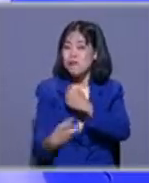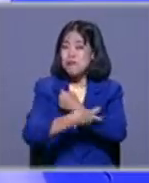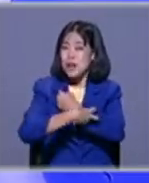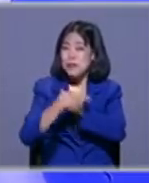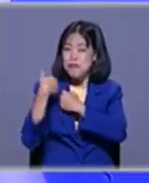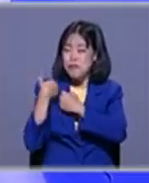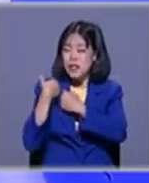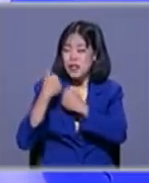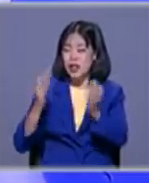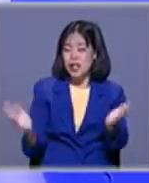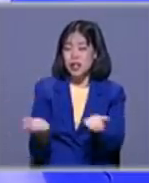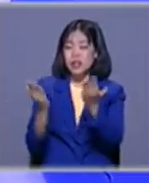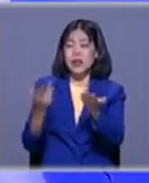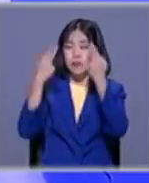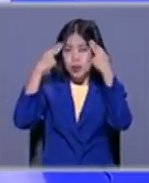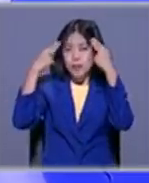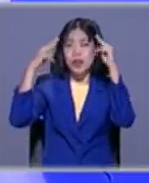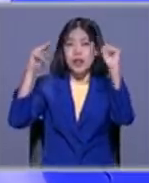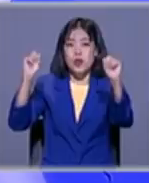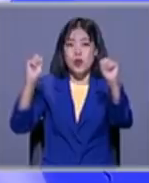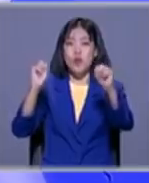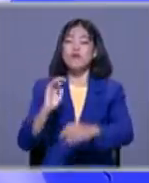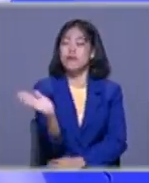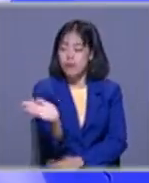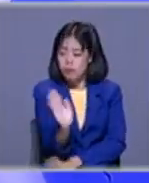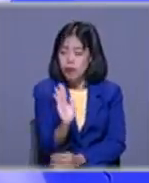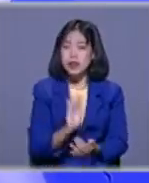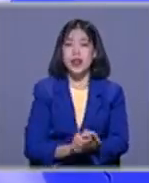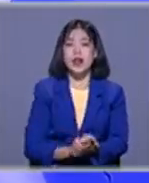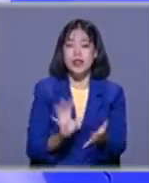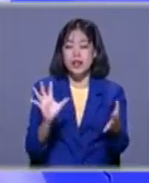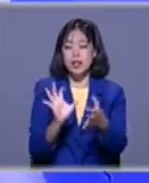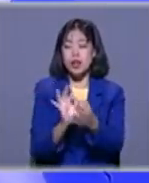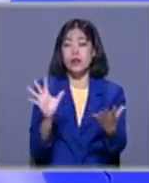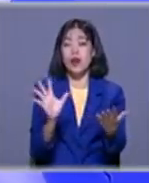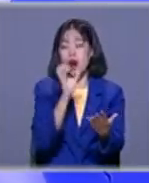างคนได้เป็นนายกรัฐมนตรีอย่างที่บางพรรคการเมืองต้องการนั่นไม่ใช่สิ่งที่เป็นพัฒนาทางการเมืองของประเทศ